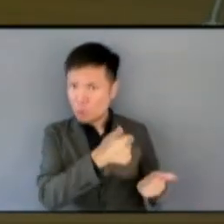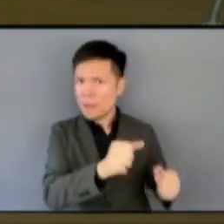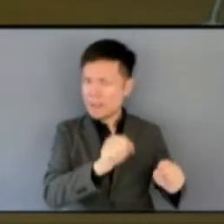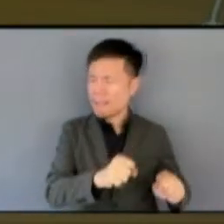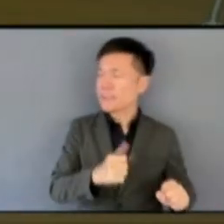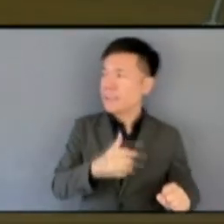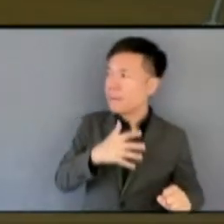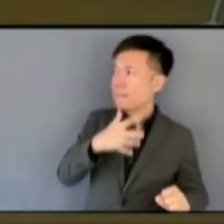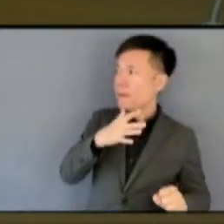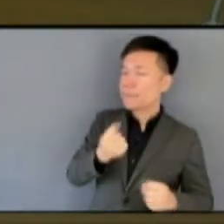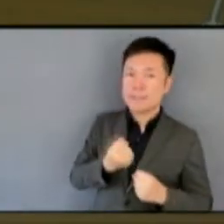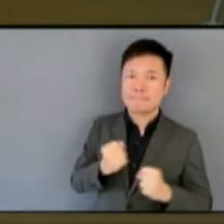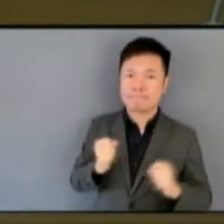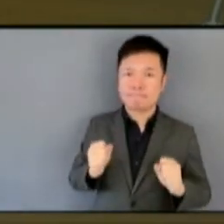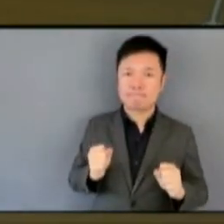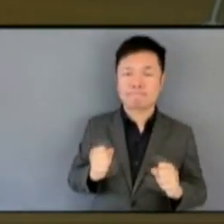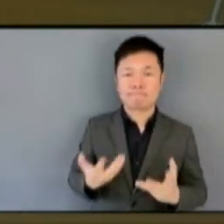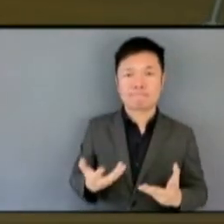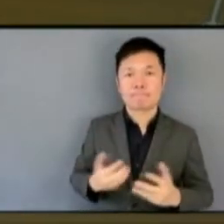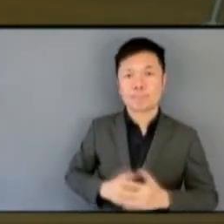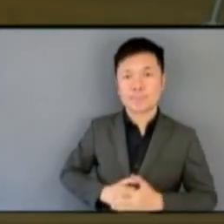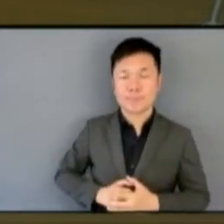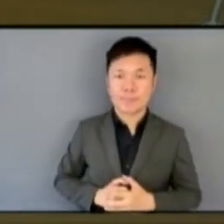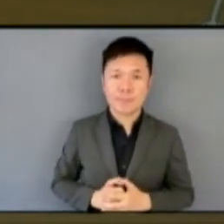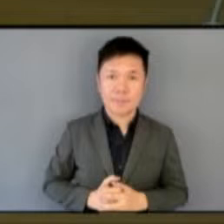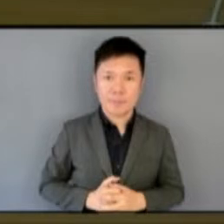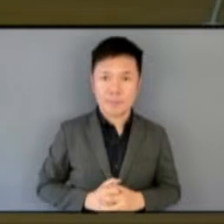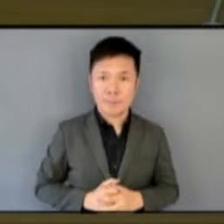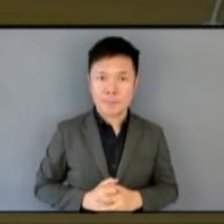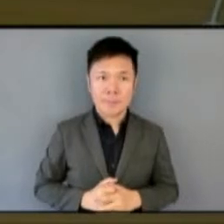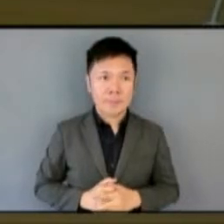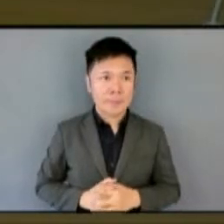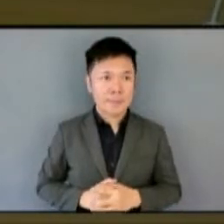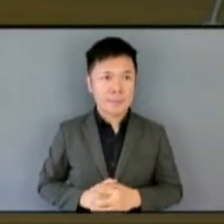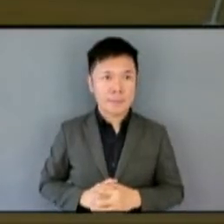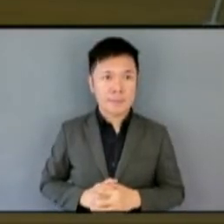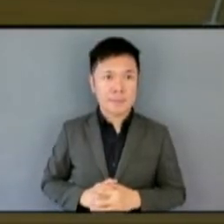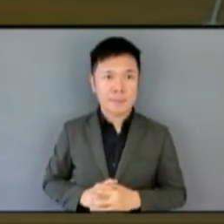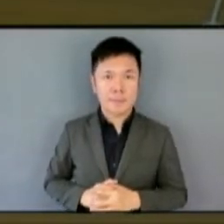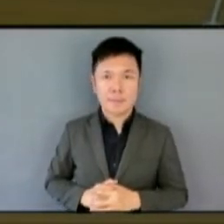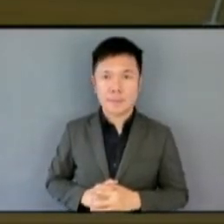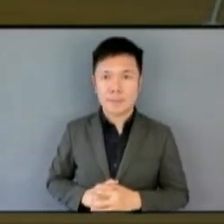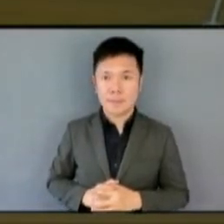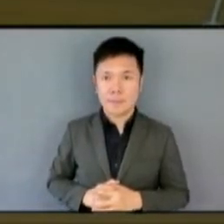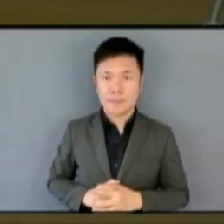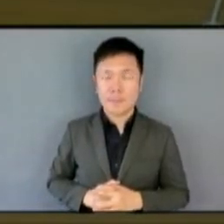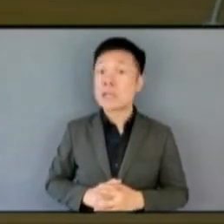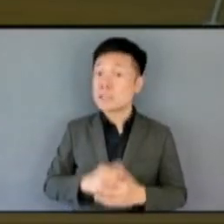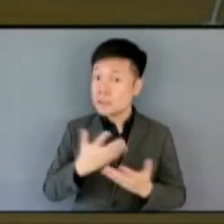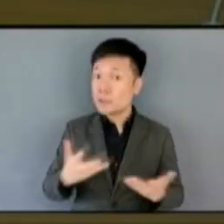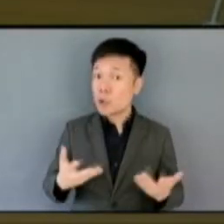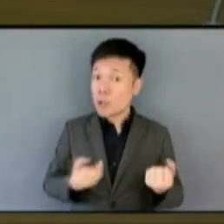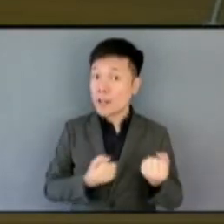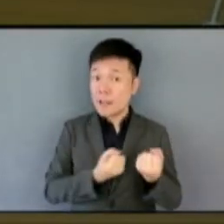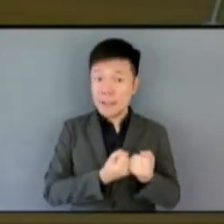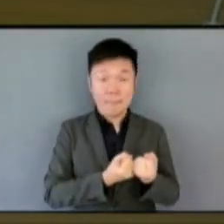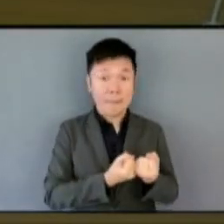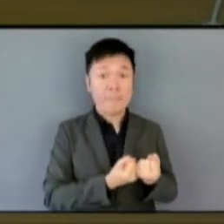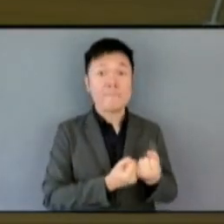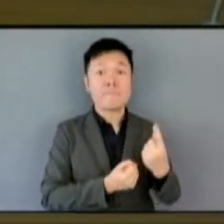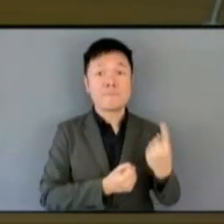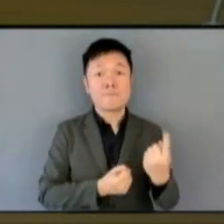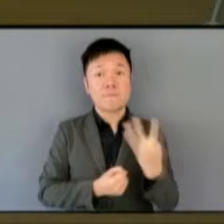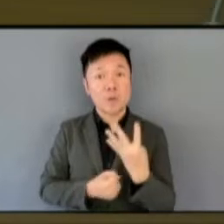в прошлом году было выдано свыше 920 тысяч сертификатов, а 1,5 миллиона семей распорядились